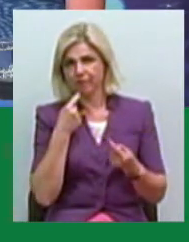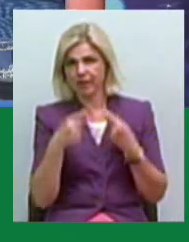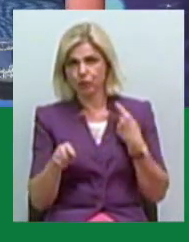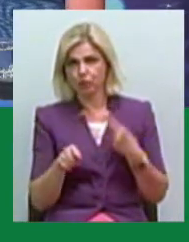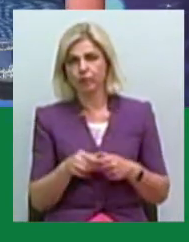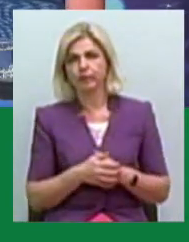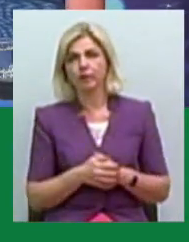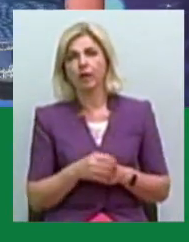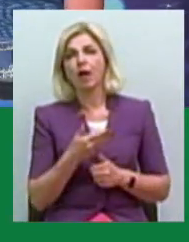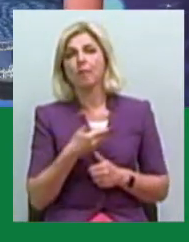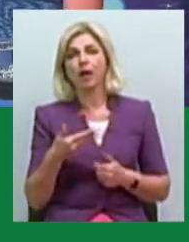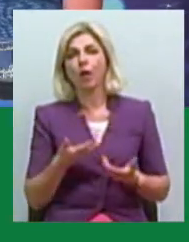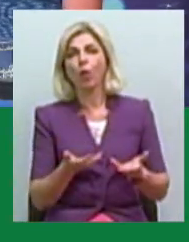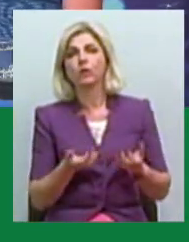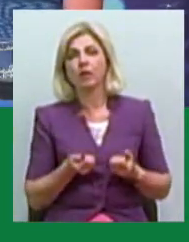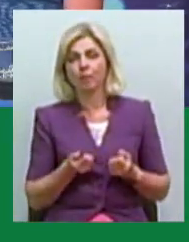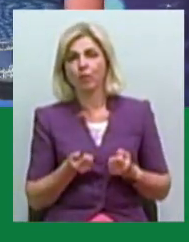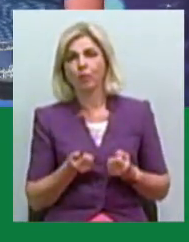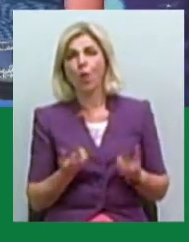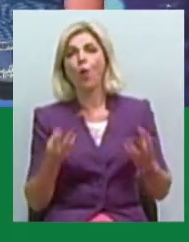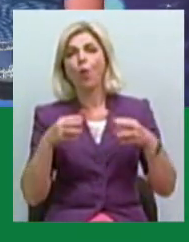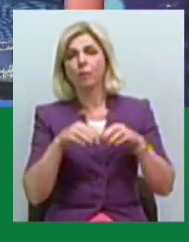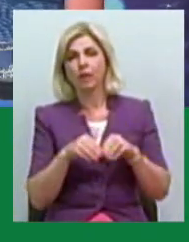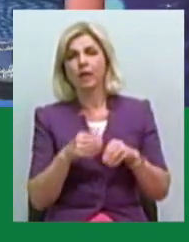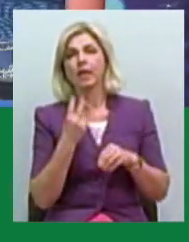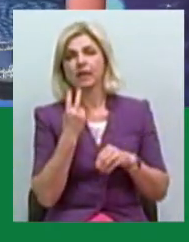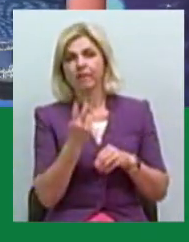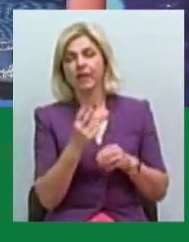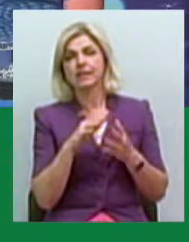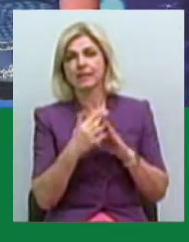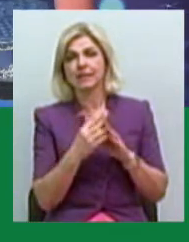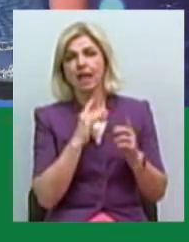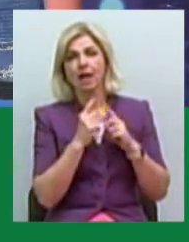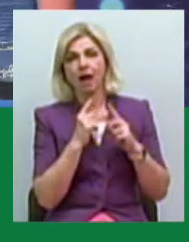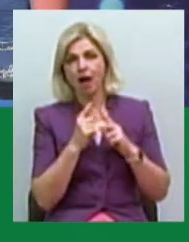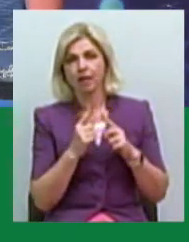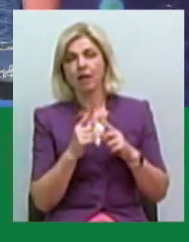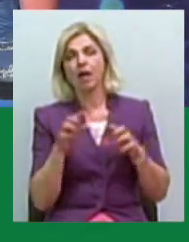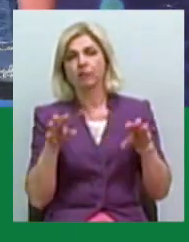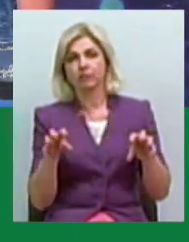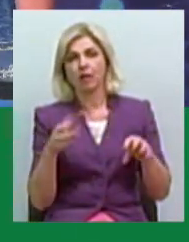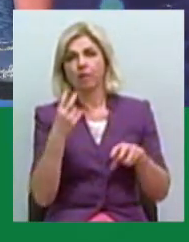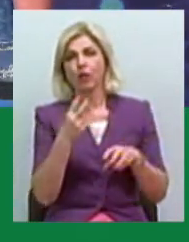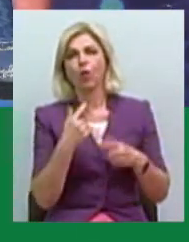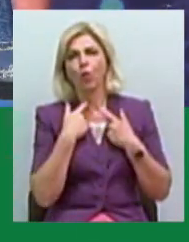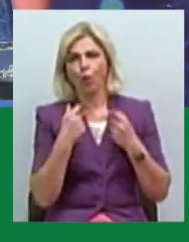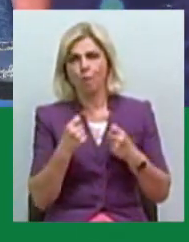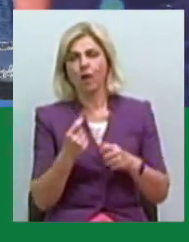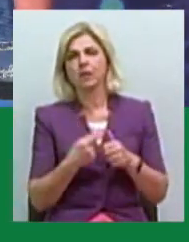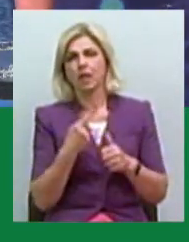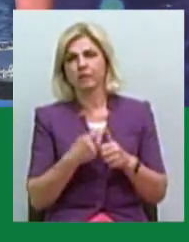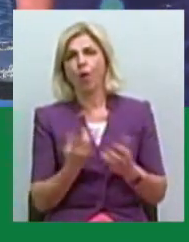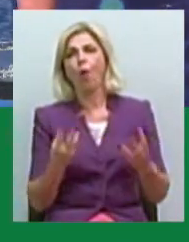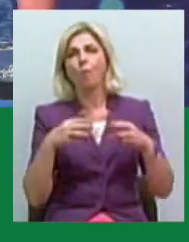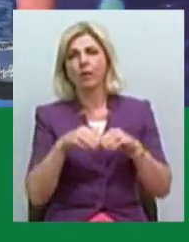Бо ми об'єднуємо 2-3 сільські ради, вони громко називаються об'єднані територіальні